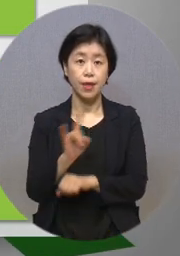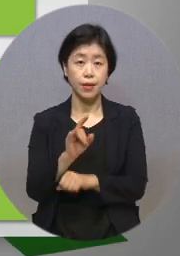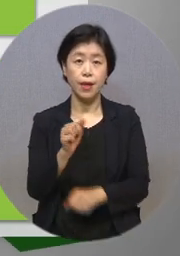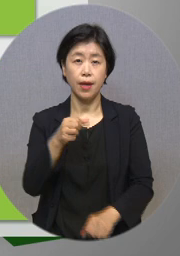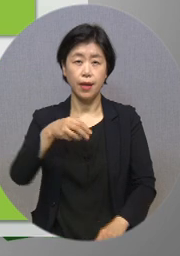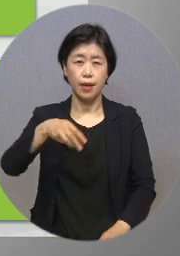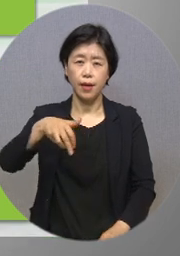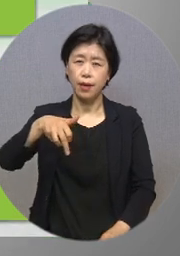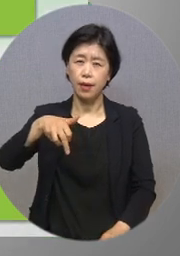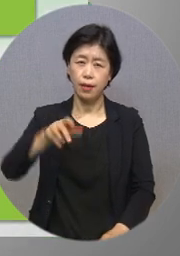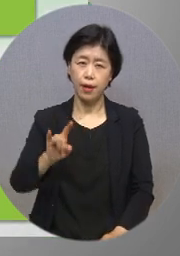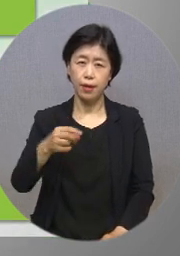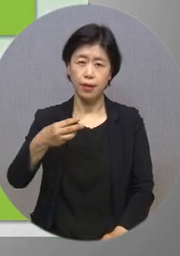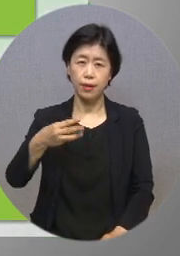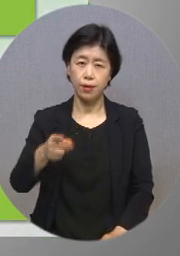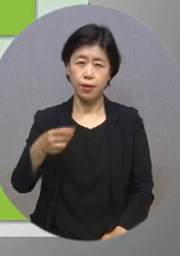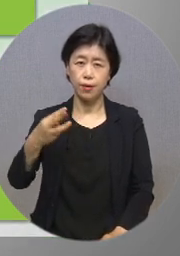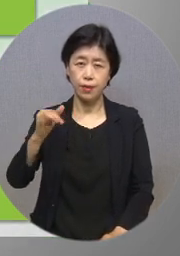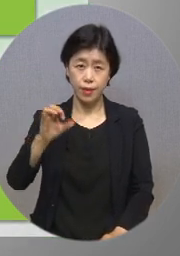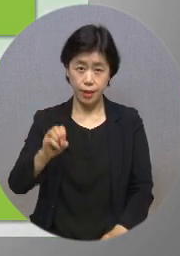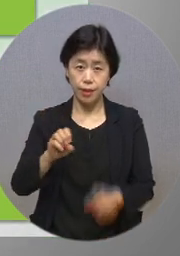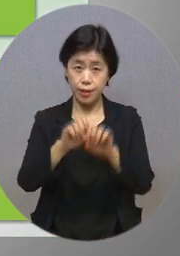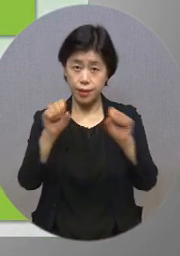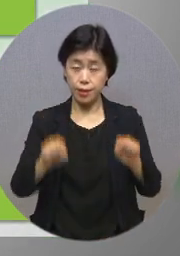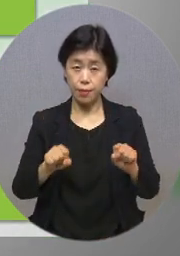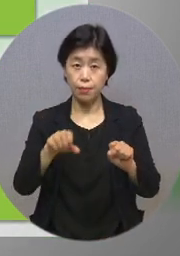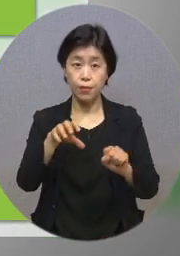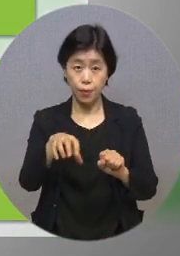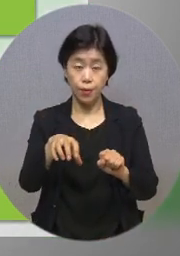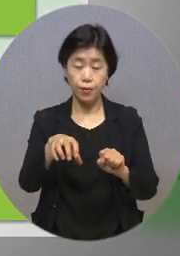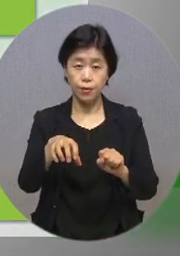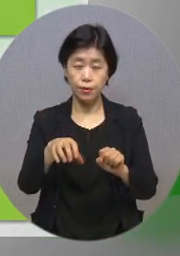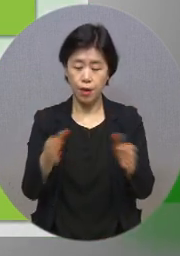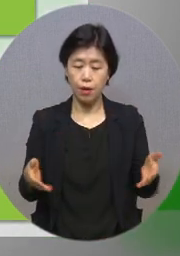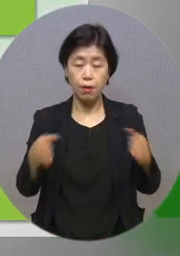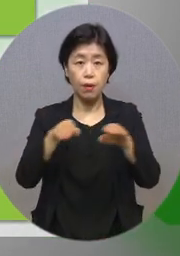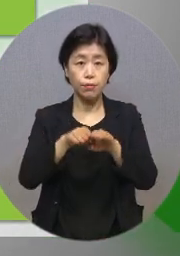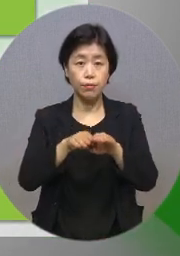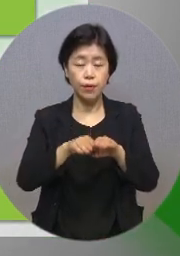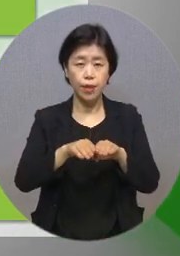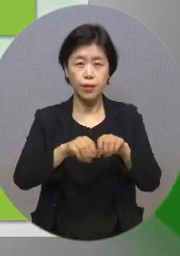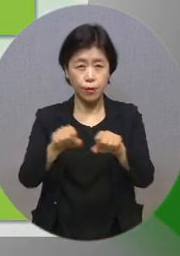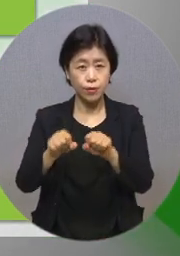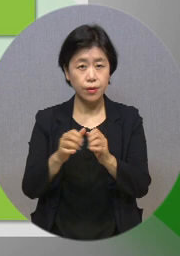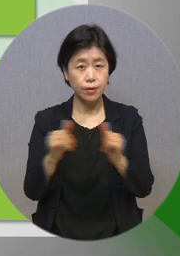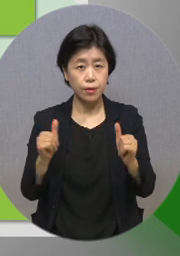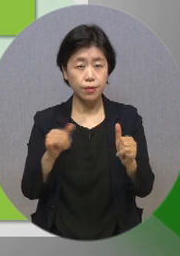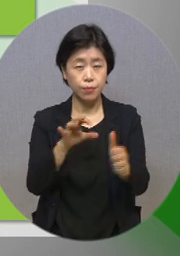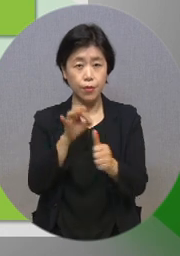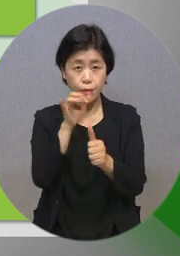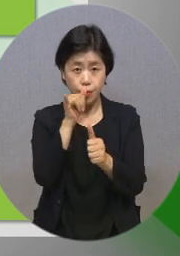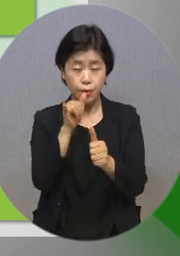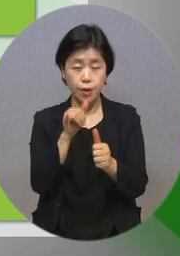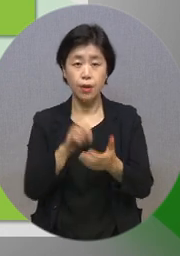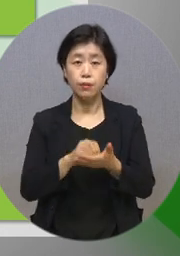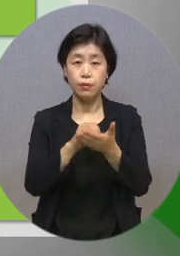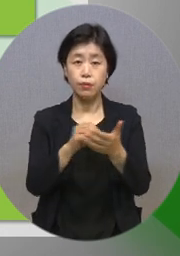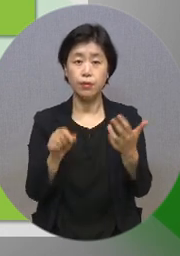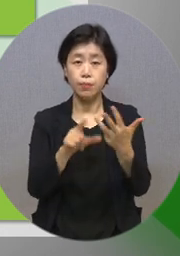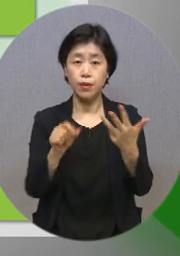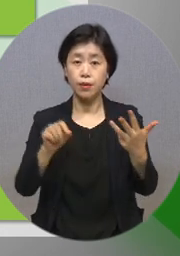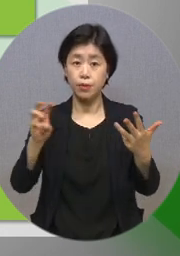주식회사 현대 캐터링 시스템에서 건물 청소원을 모집합니다. 접수 마감일은 8월 30일까지며